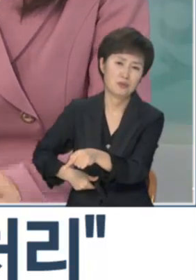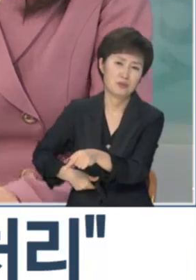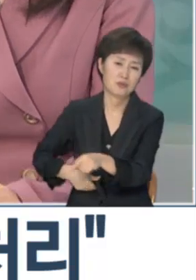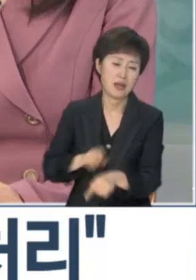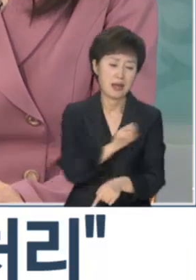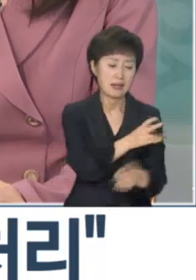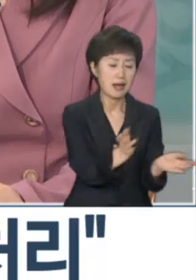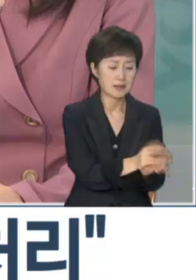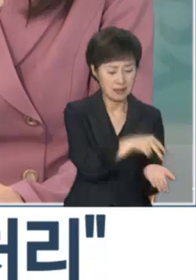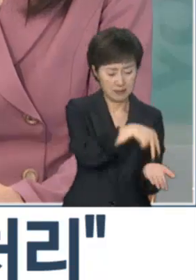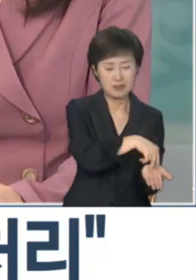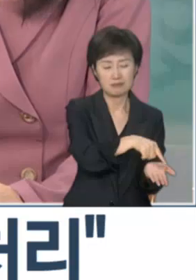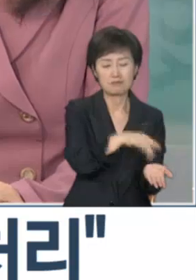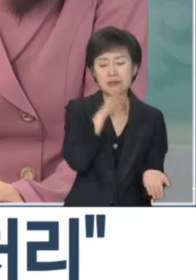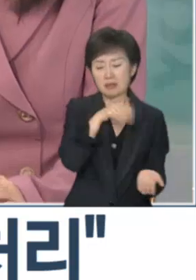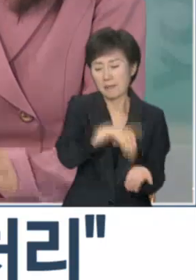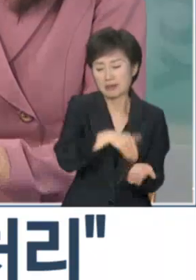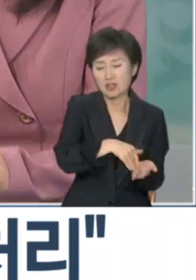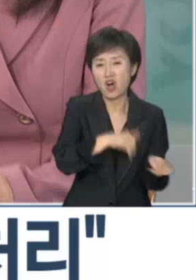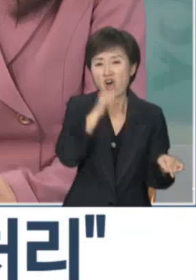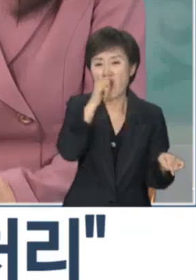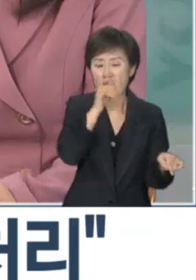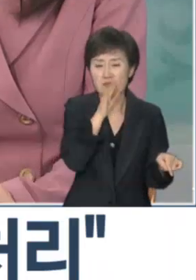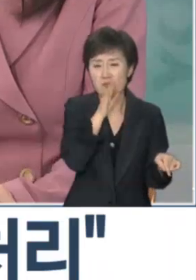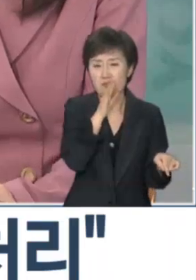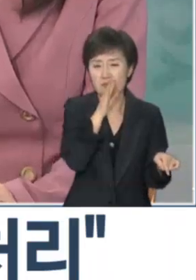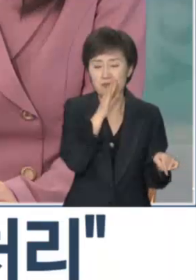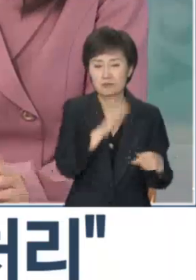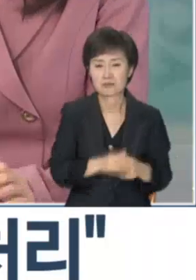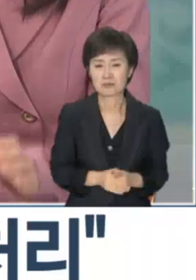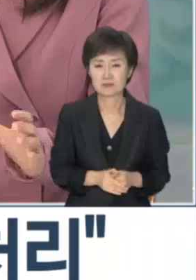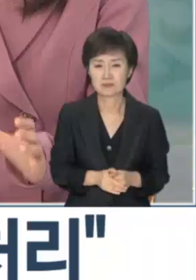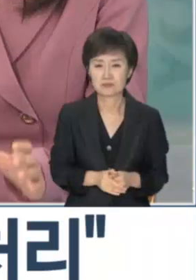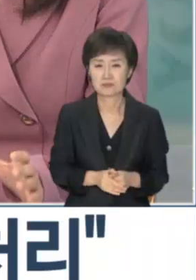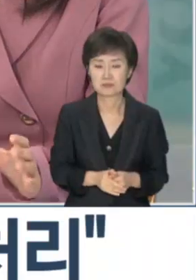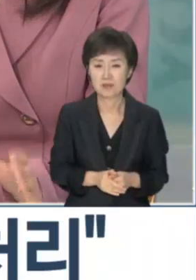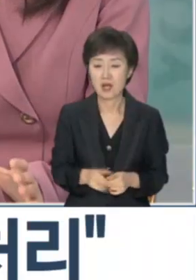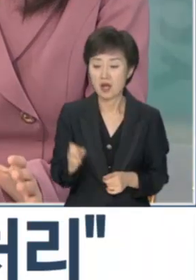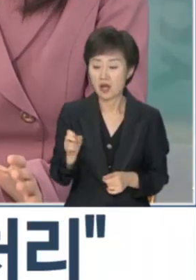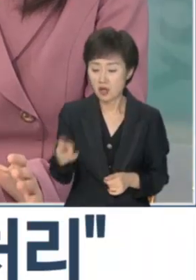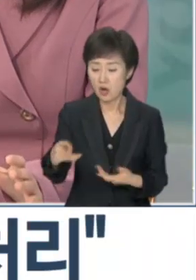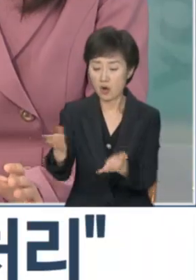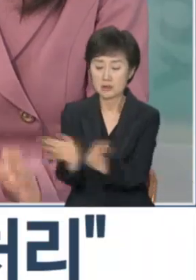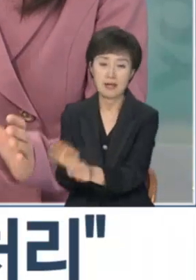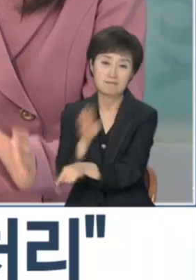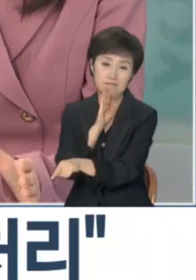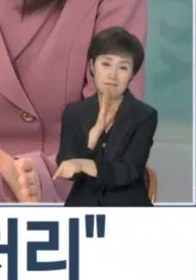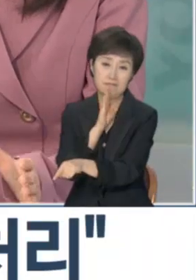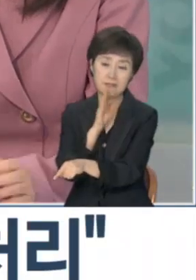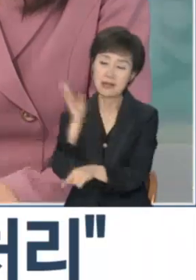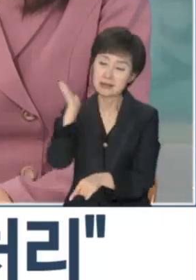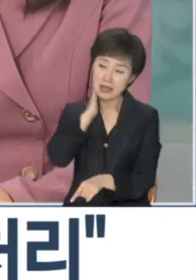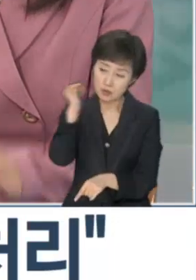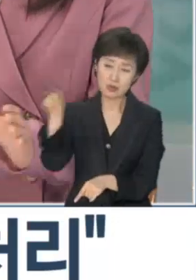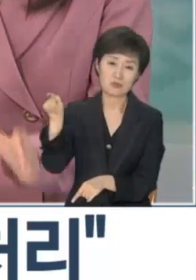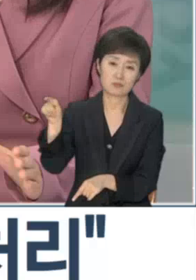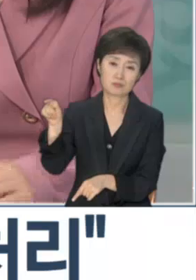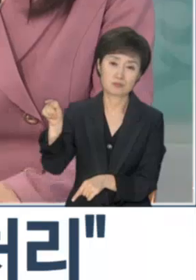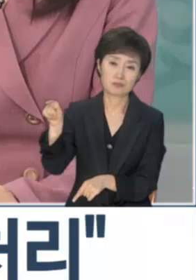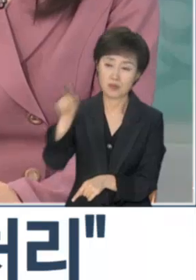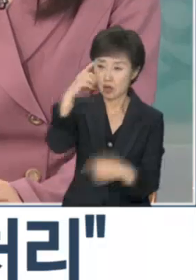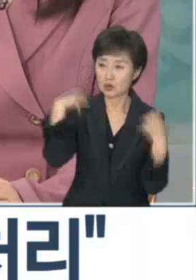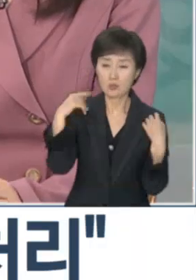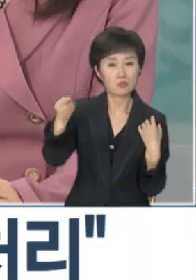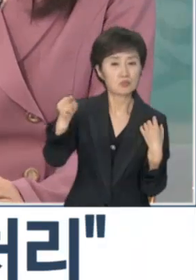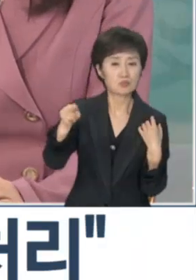물론 야당도 야당 나름대로 반성해야 될 부분들은 반성하겠지만 일단 저는 일단 집권 여당에게 그리고 대통령에게 그리고